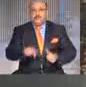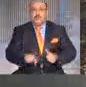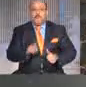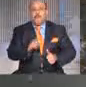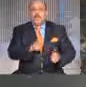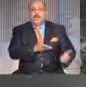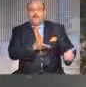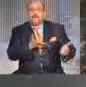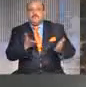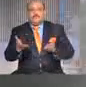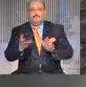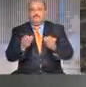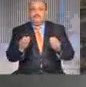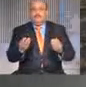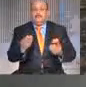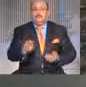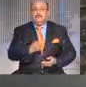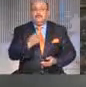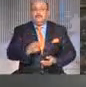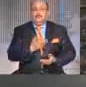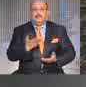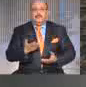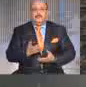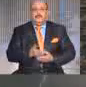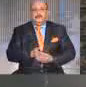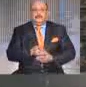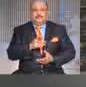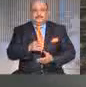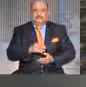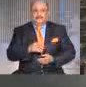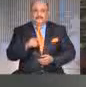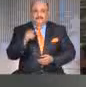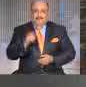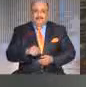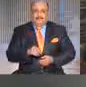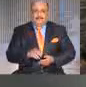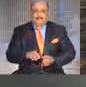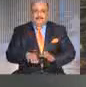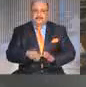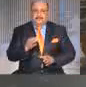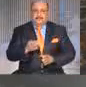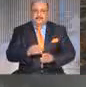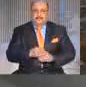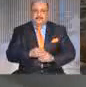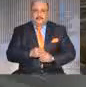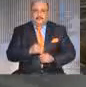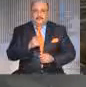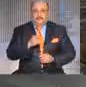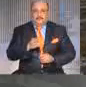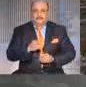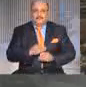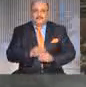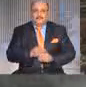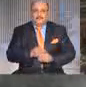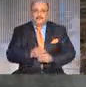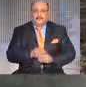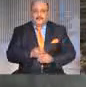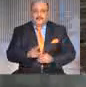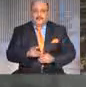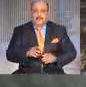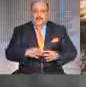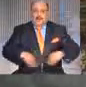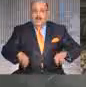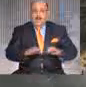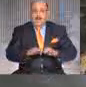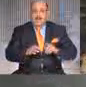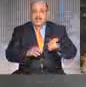وكانت عندي أكثر من 200 زيتون. تشوف في حالتها الأرض كيفاش، يعني حتى البيوت مكيفة، يعني وقت اللي قصوا علينا الماء بيوت مكيفة، يعني